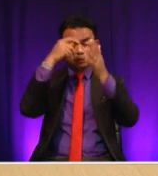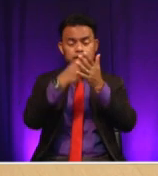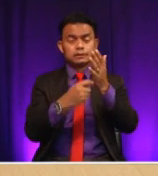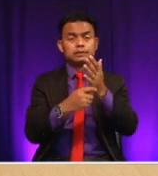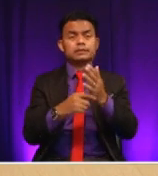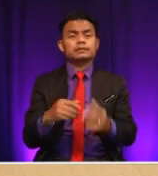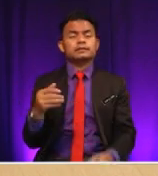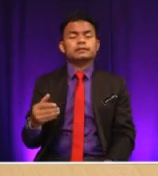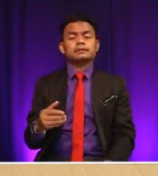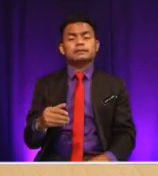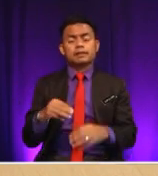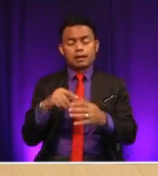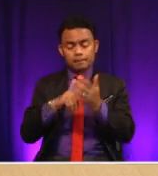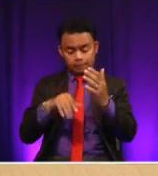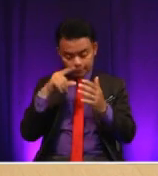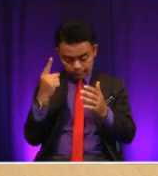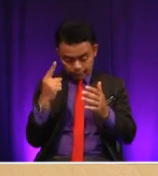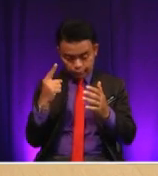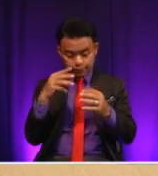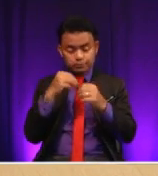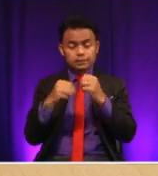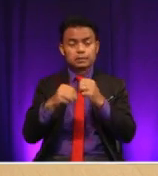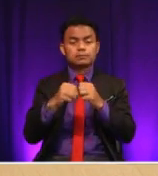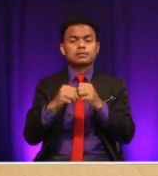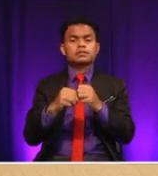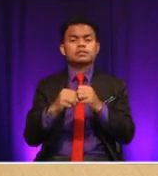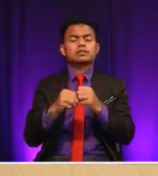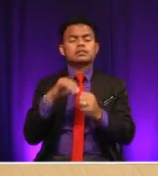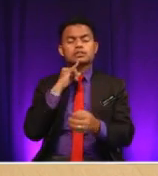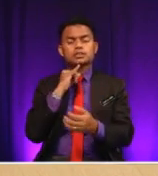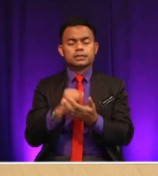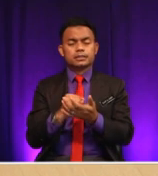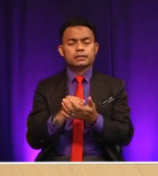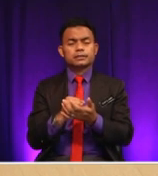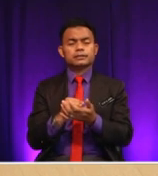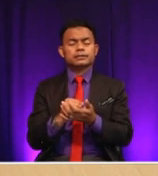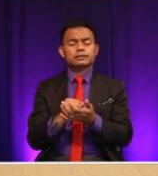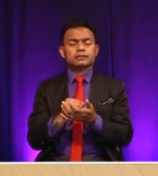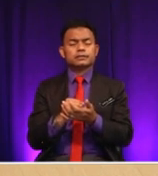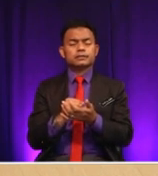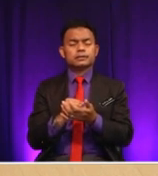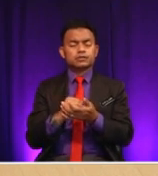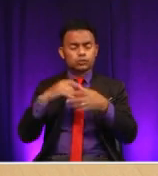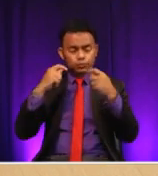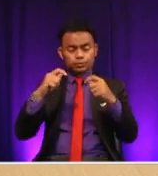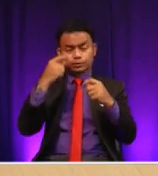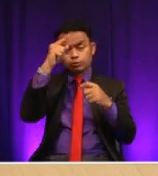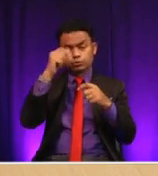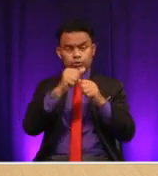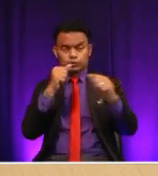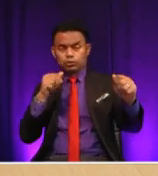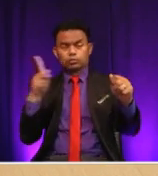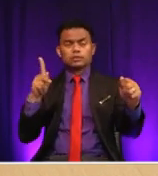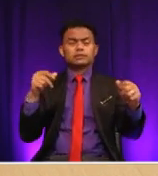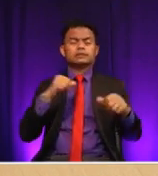ada di dunia ikhtiarkan diri menjauhi dia oke maksudnya kita rasional Maksudnya apa bila kita